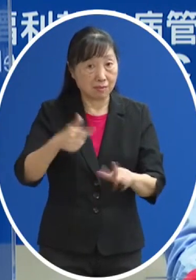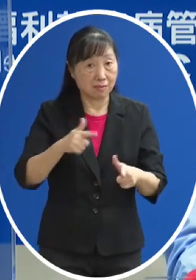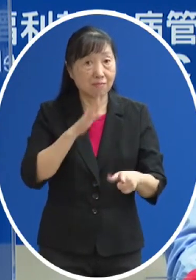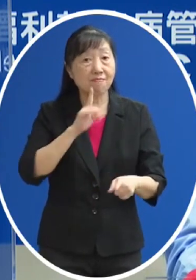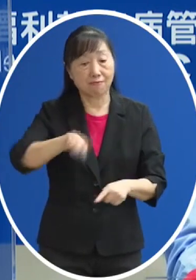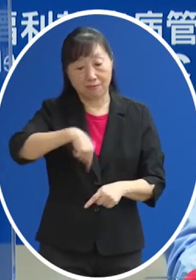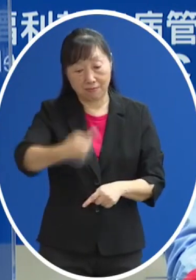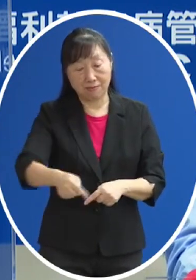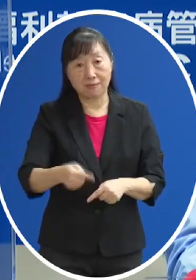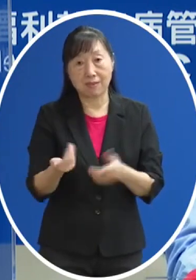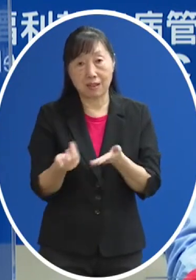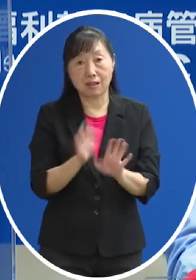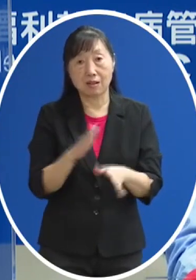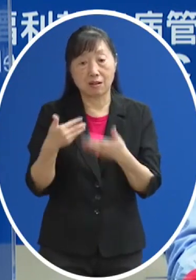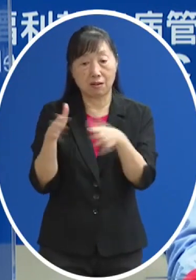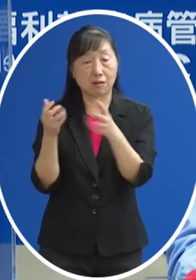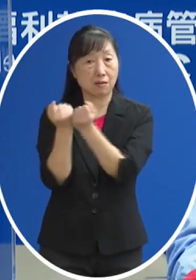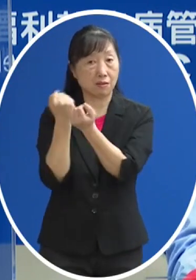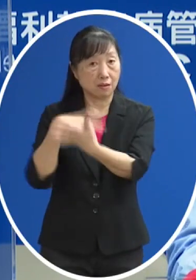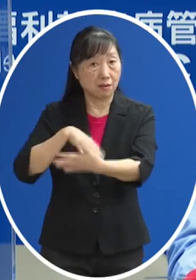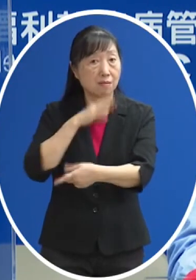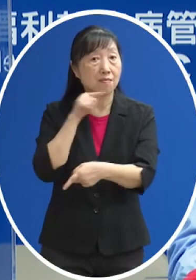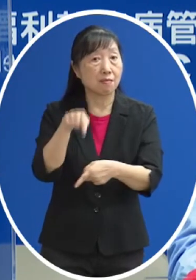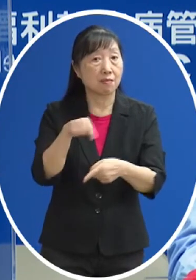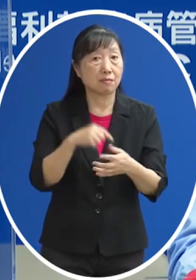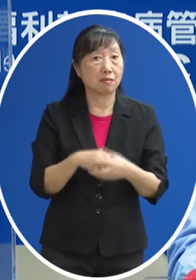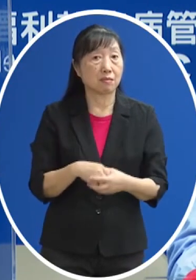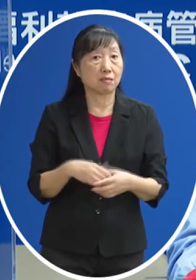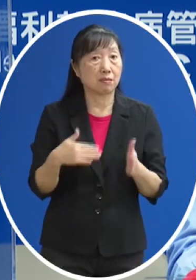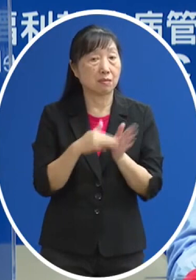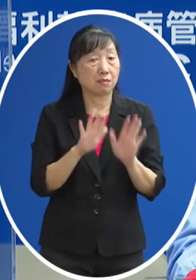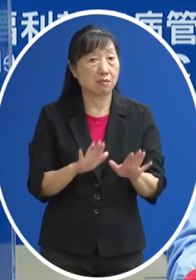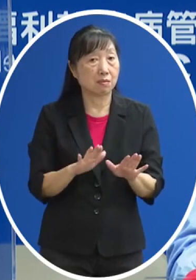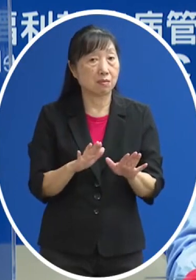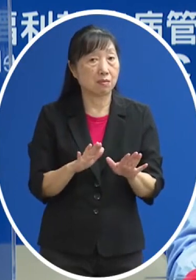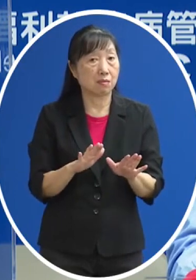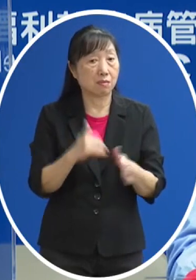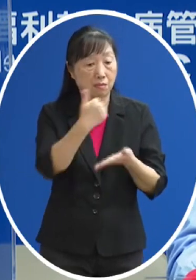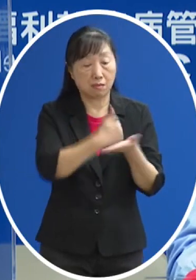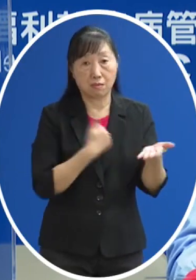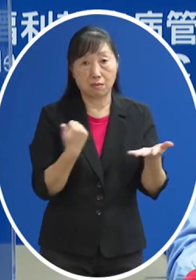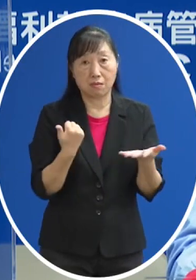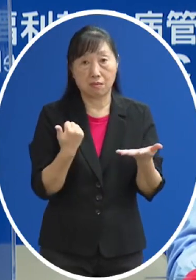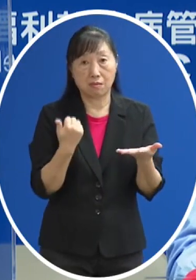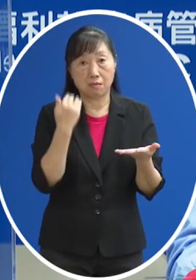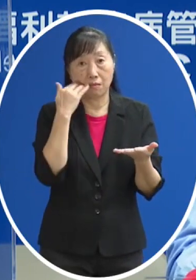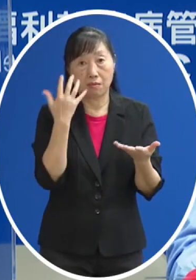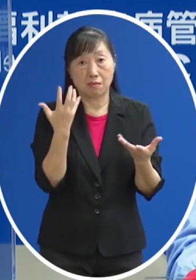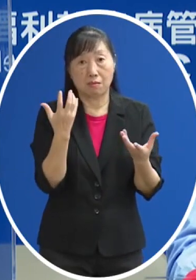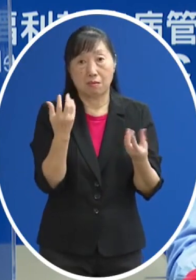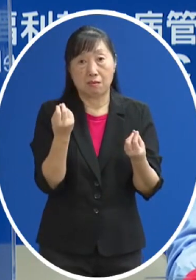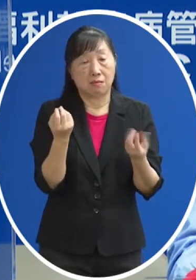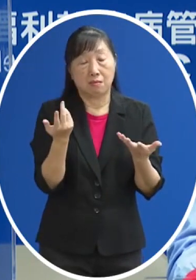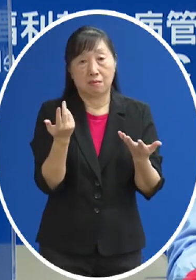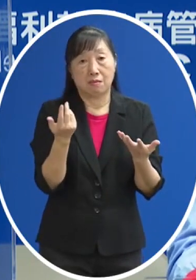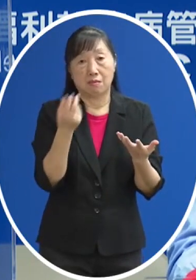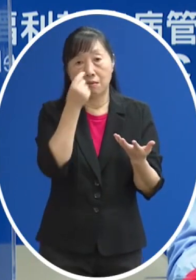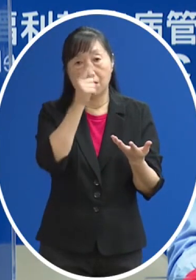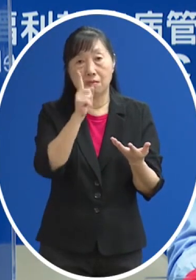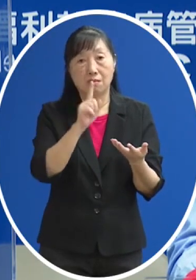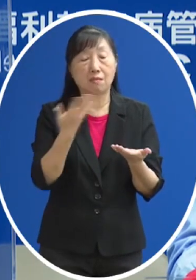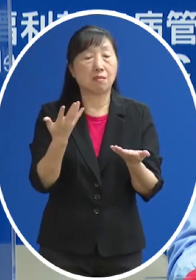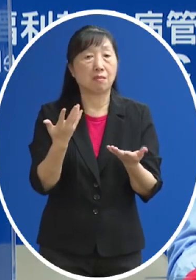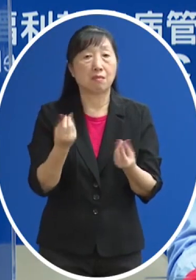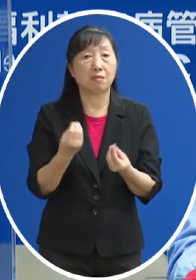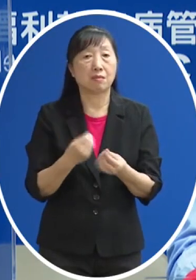下一轮准备要打莫德纳的时候，到目前如果进货没有特别的一个改变或是一个惊